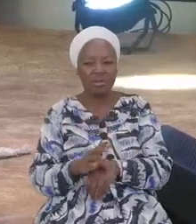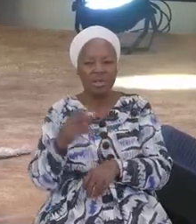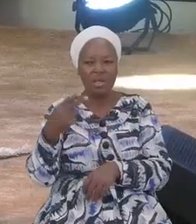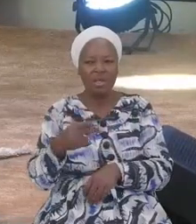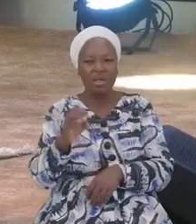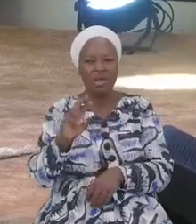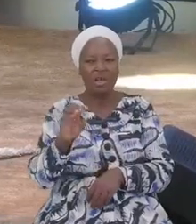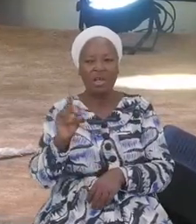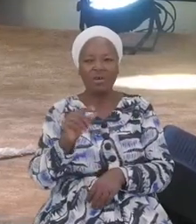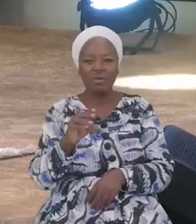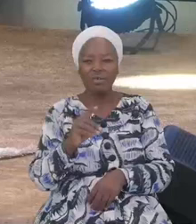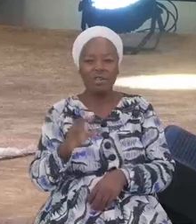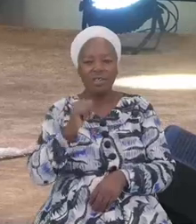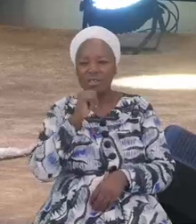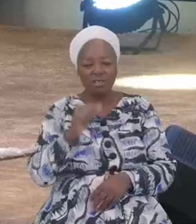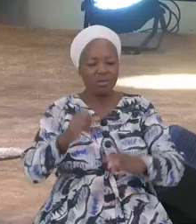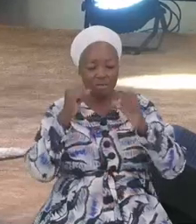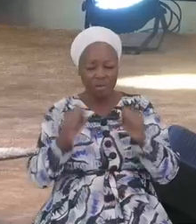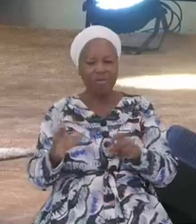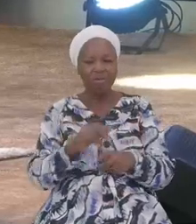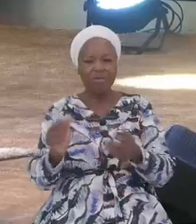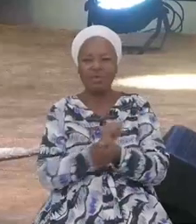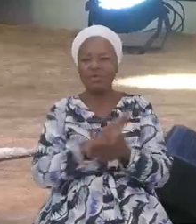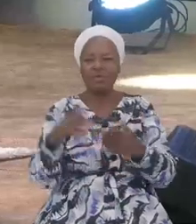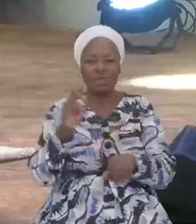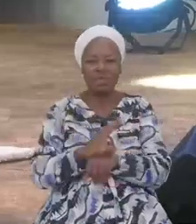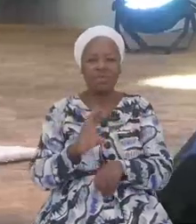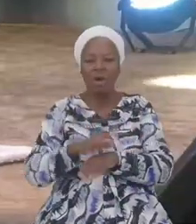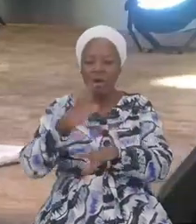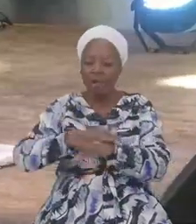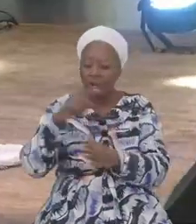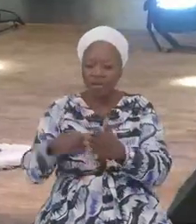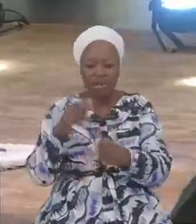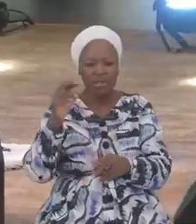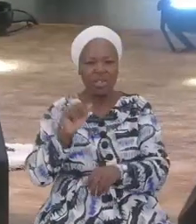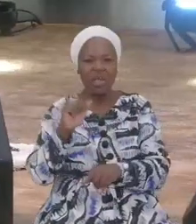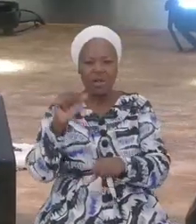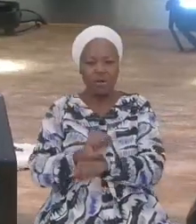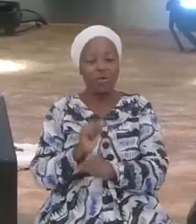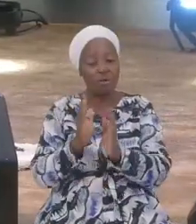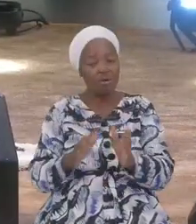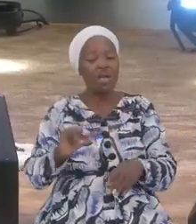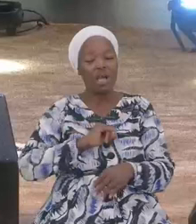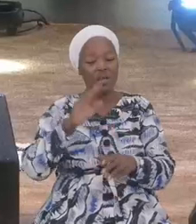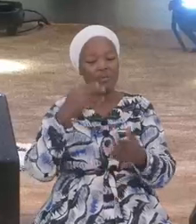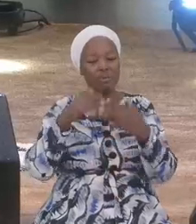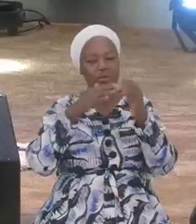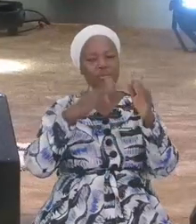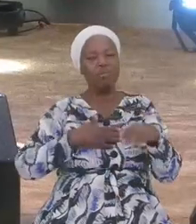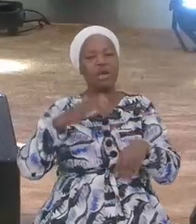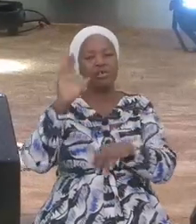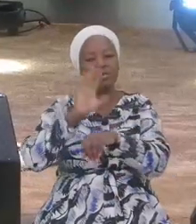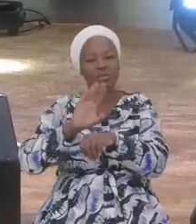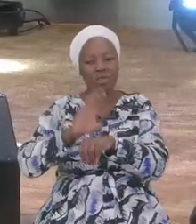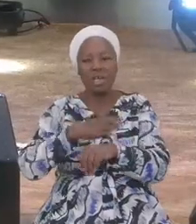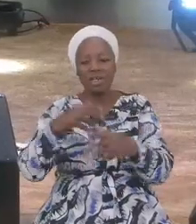Hérode n'est pas assez puissant pour disperser l'église. Sur cette pierre, je bâtirai mon église. Et les portes du séjour